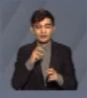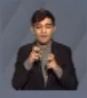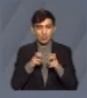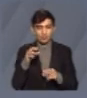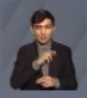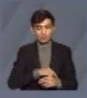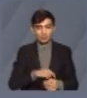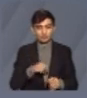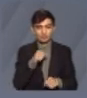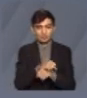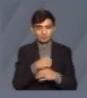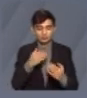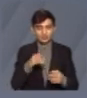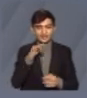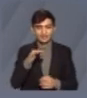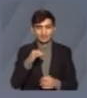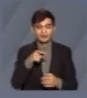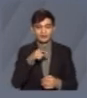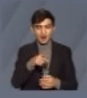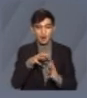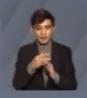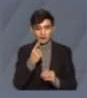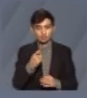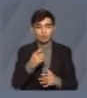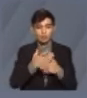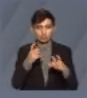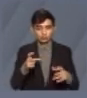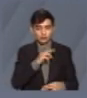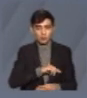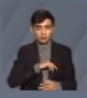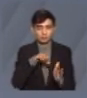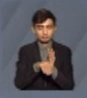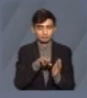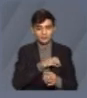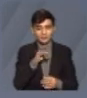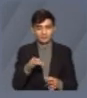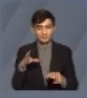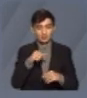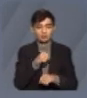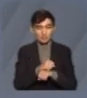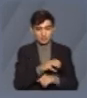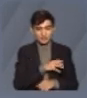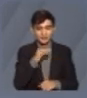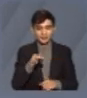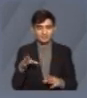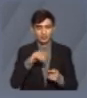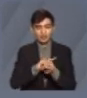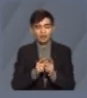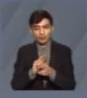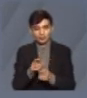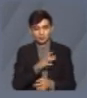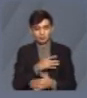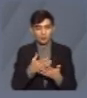тұр. Бір ауылдың 100 шақты адамын жұмыспен қамтамасыз еткен кәсіпорын қолдан қолға өтіп, қызмет түрінде талай рет өзгертіпті.